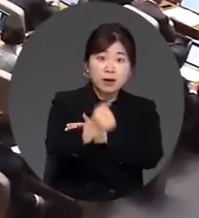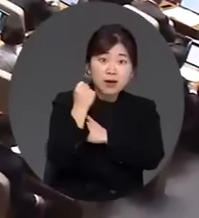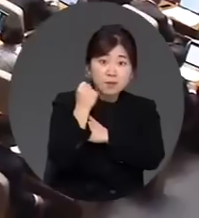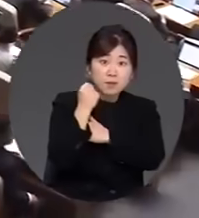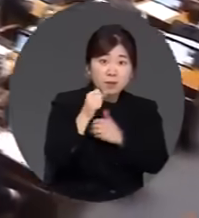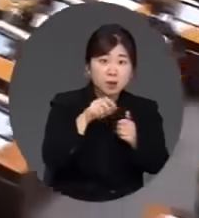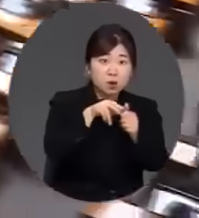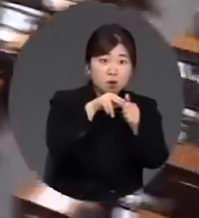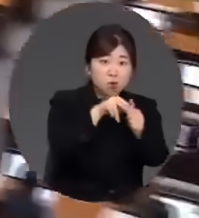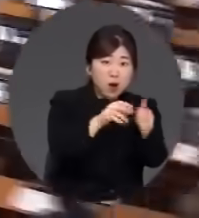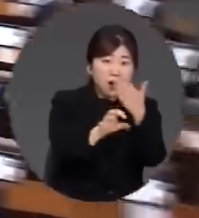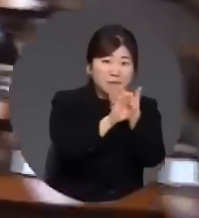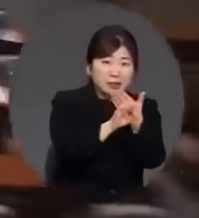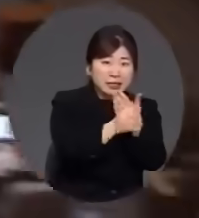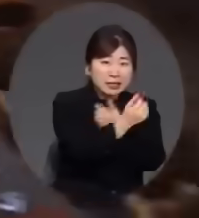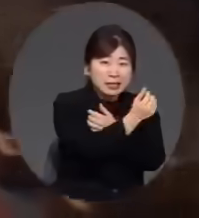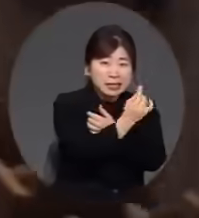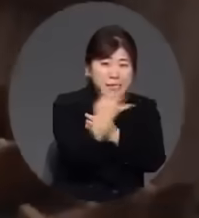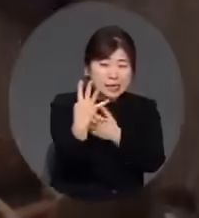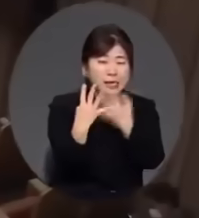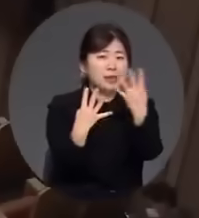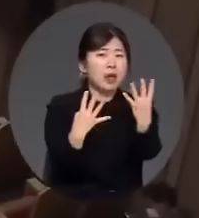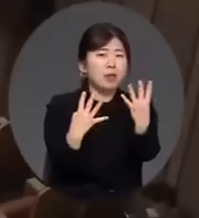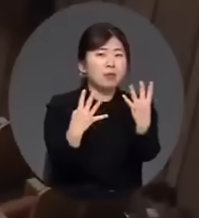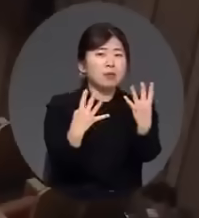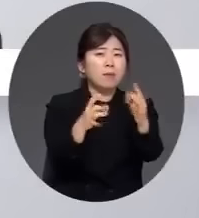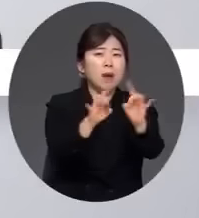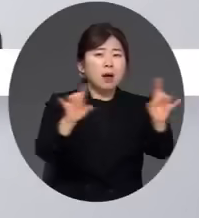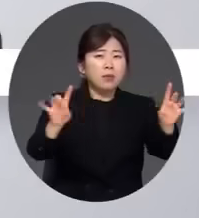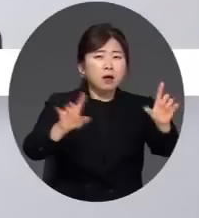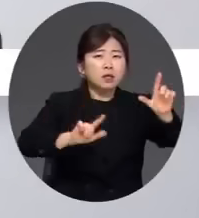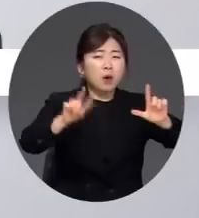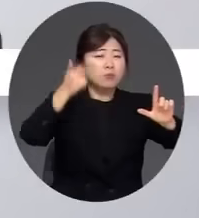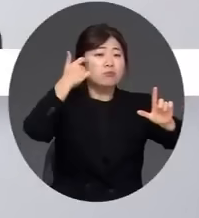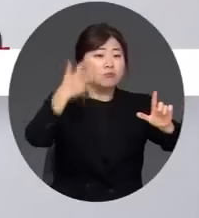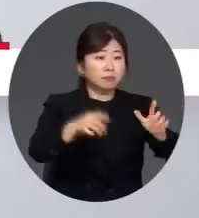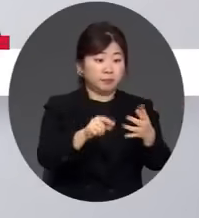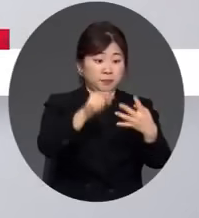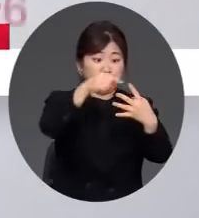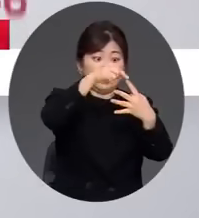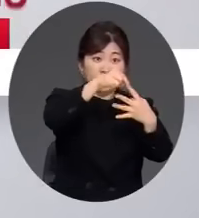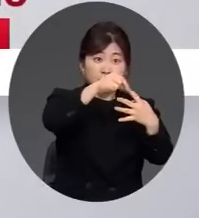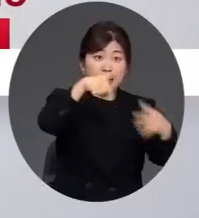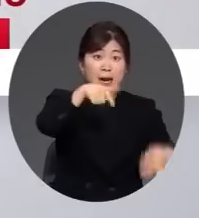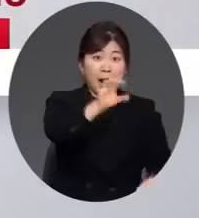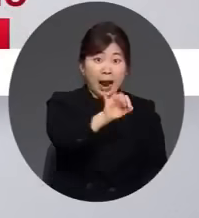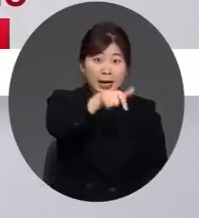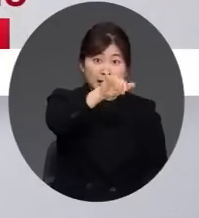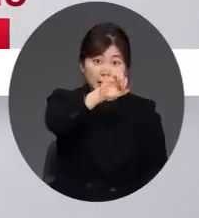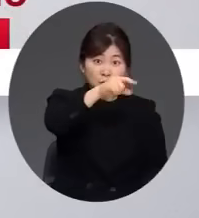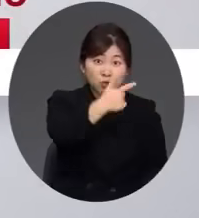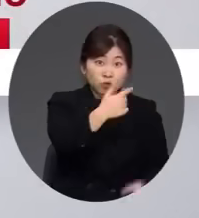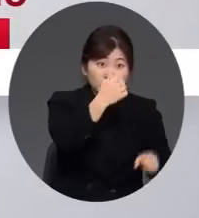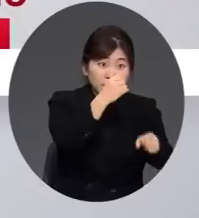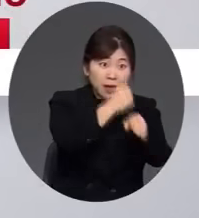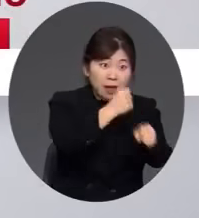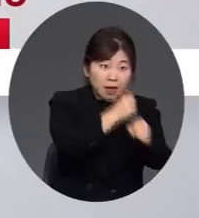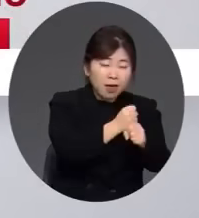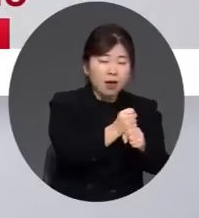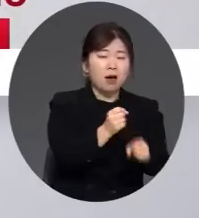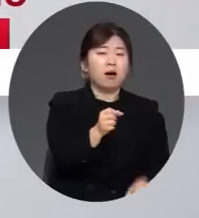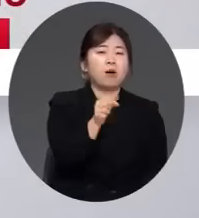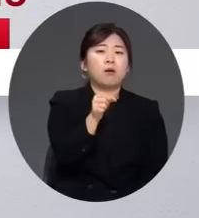국회의석 그리고 후보 이름 가나다순으로 물었습니다 국민의 임 강기윤 현 국회의원일 경우는 더불어민주당